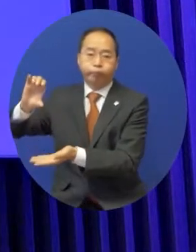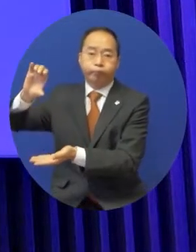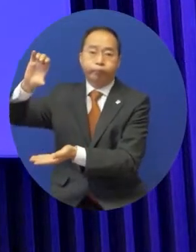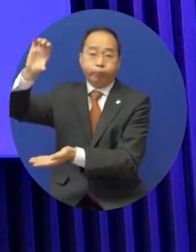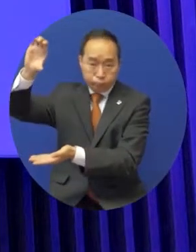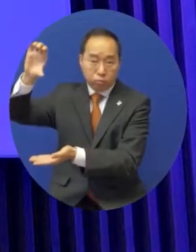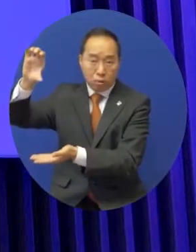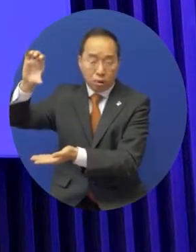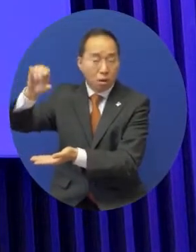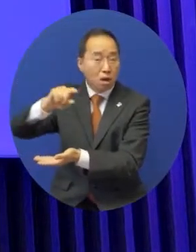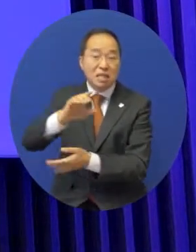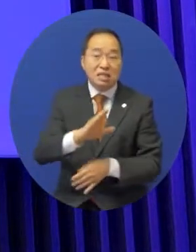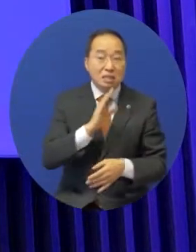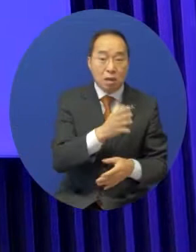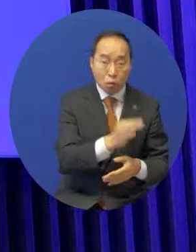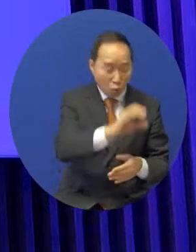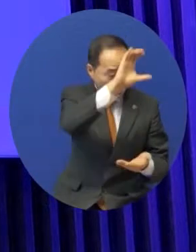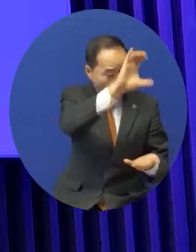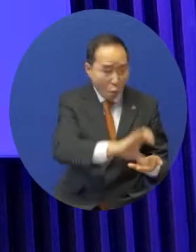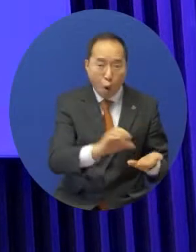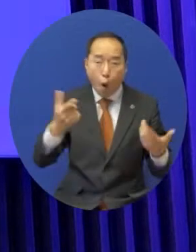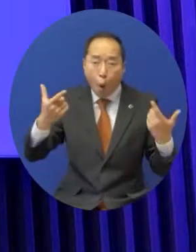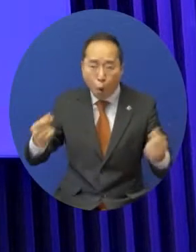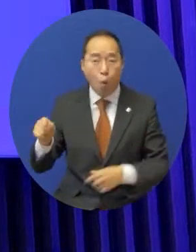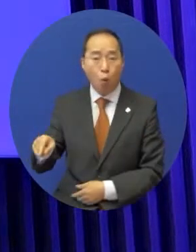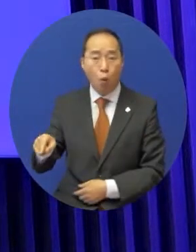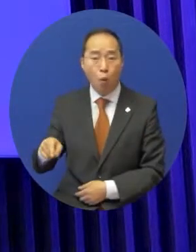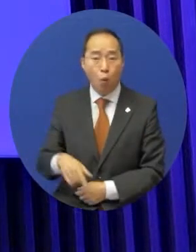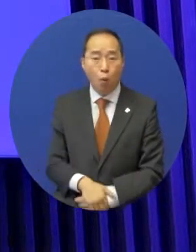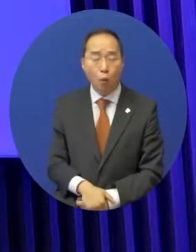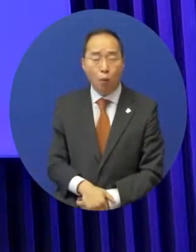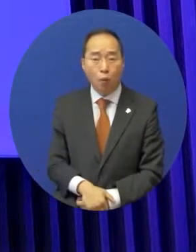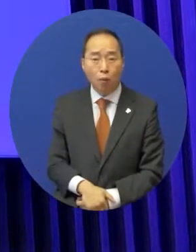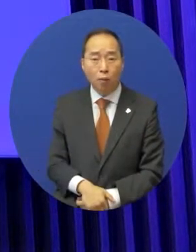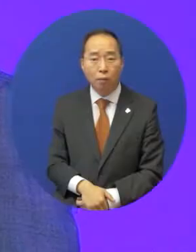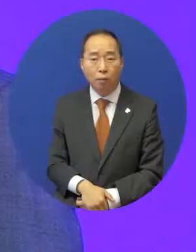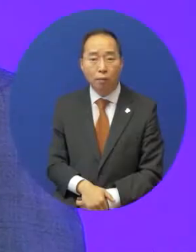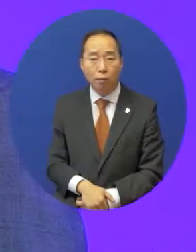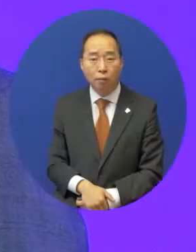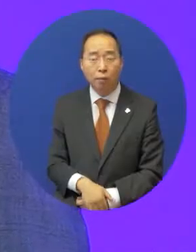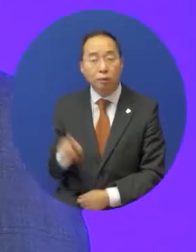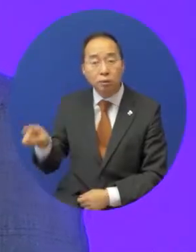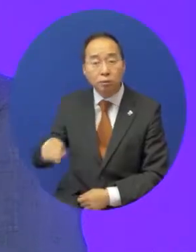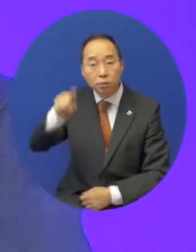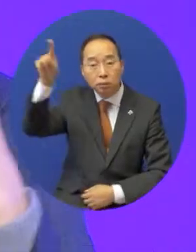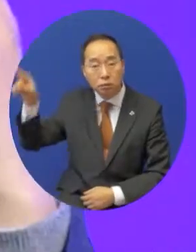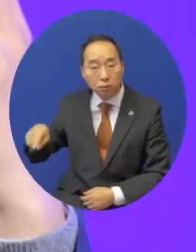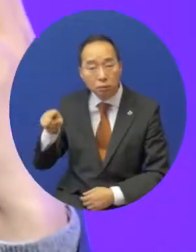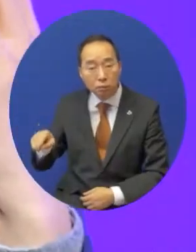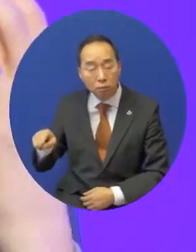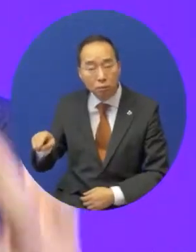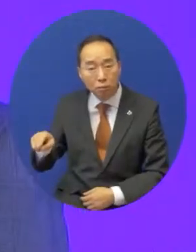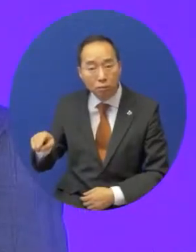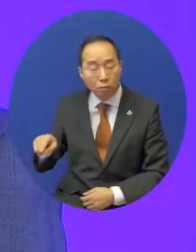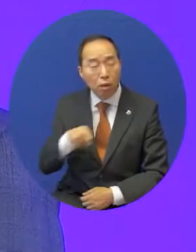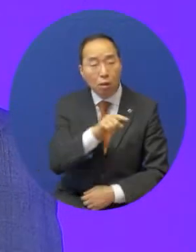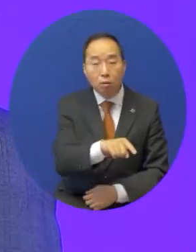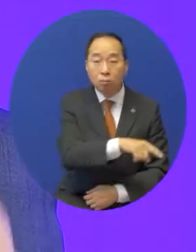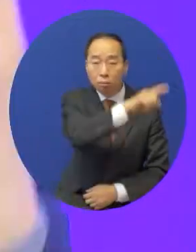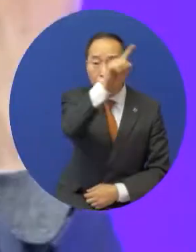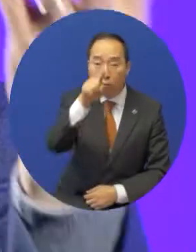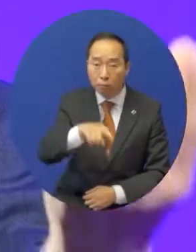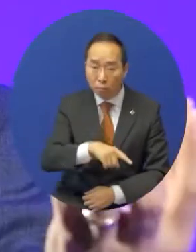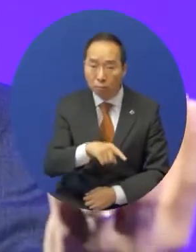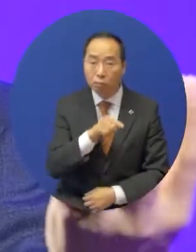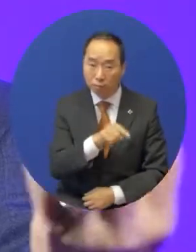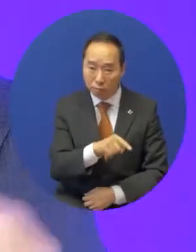주식시장, 파생상품들이 그대로 만들어지고 있다라고 하는 거죠. 그러면 이런 아날로그 머니